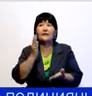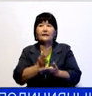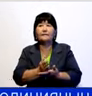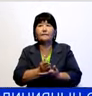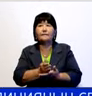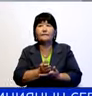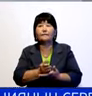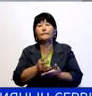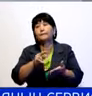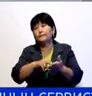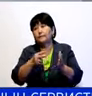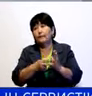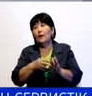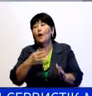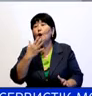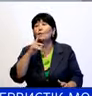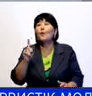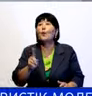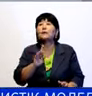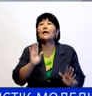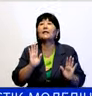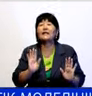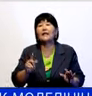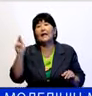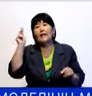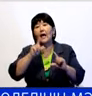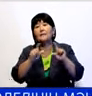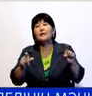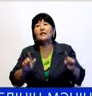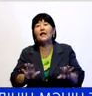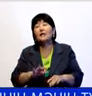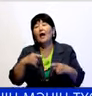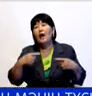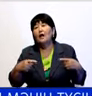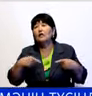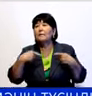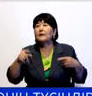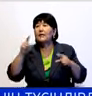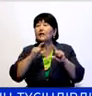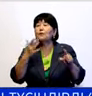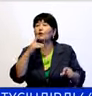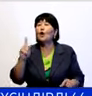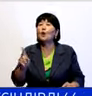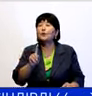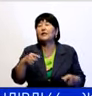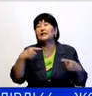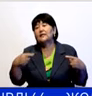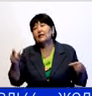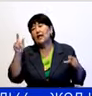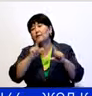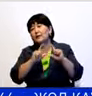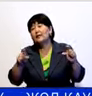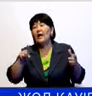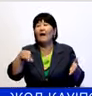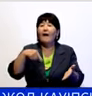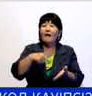бағытталған жоба музейімізді тек қана мектепте ғана емес, әртүрлі басқа да мектеп музейлерінде немесе басқа да мектептерде,